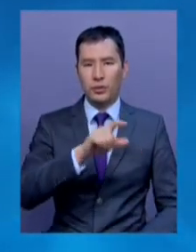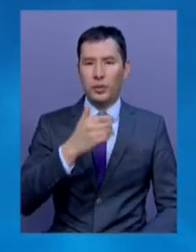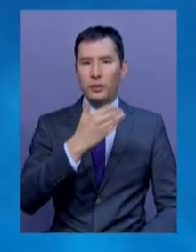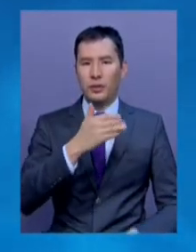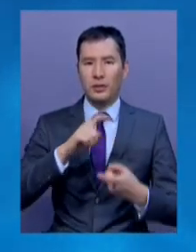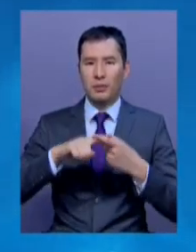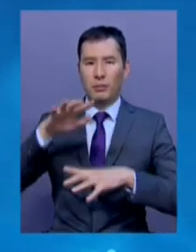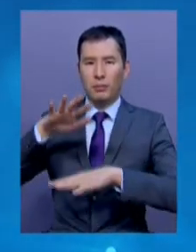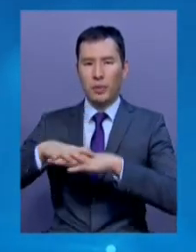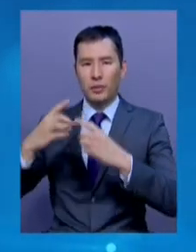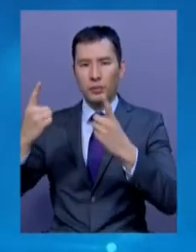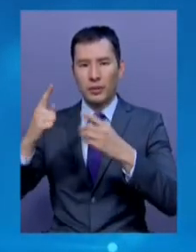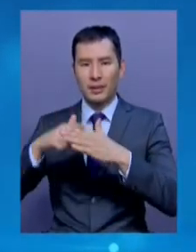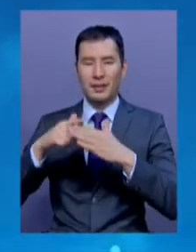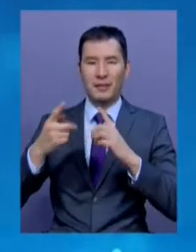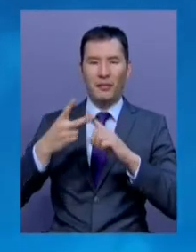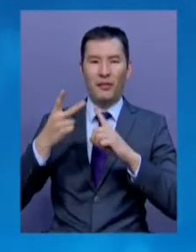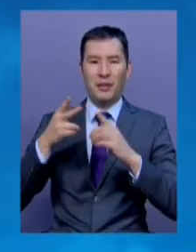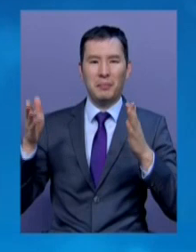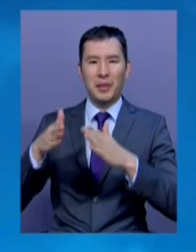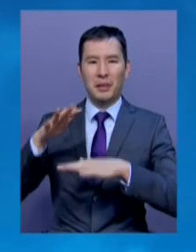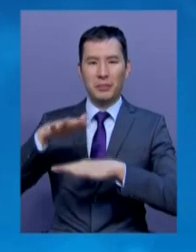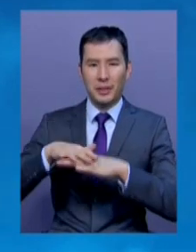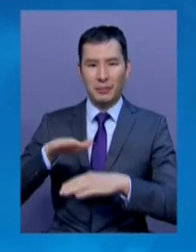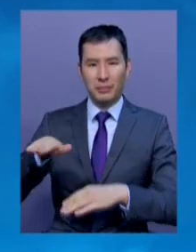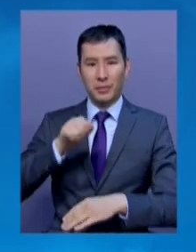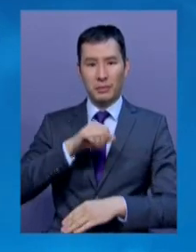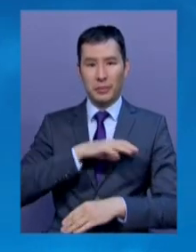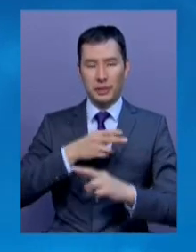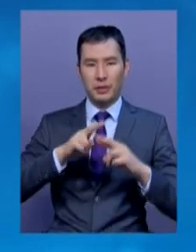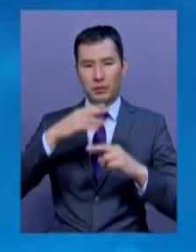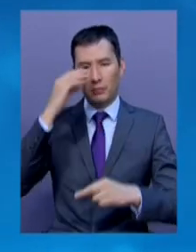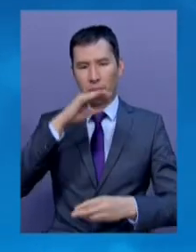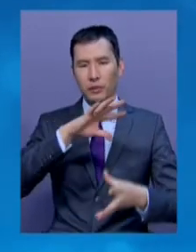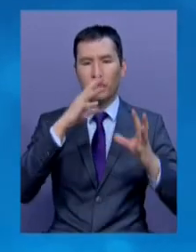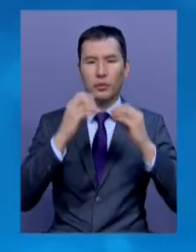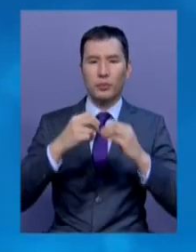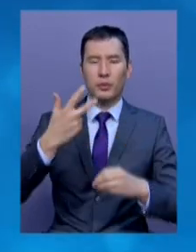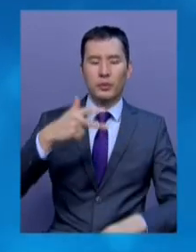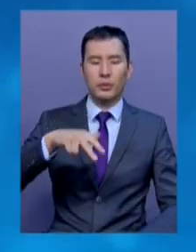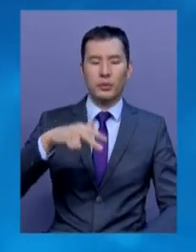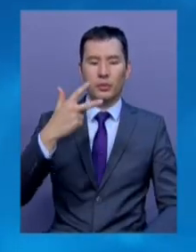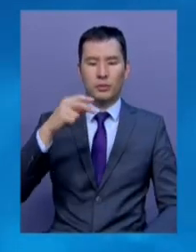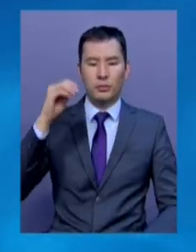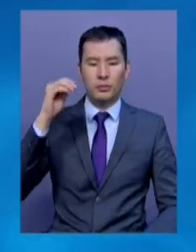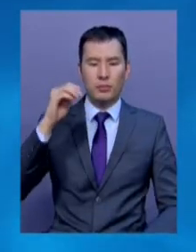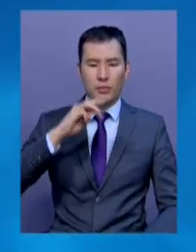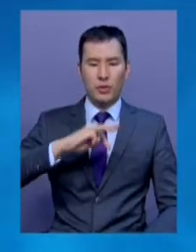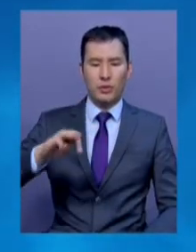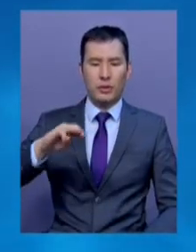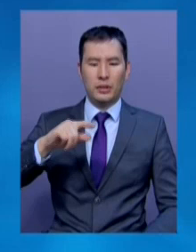кепілсіз алған несиелерінің өсімпұлдары мен айыппұлы да кешірілді. Жалпы сомасы 33 миллион теңгеден астам.